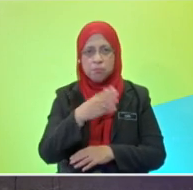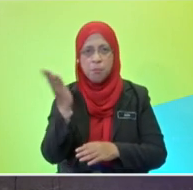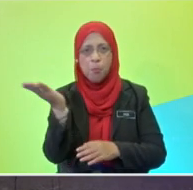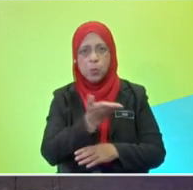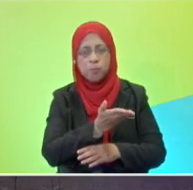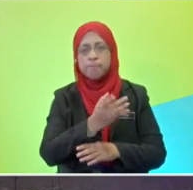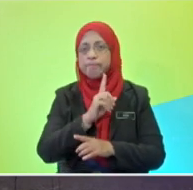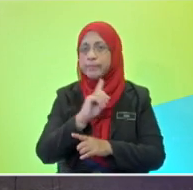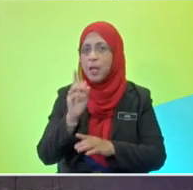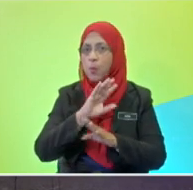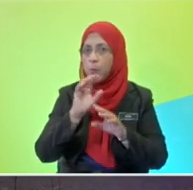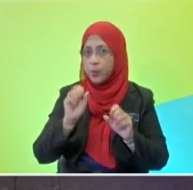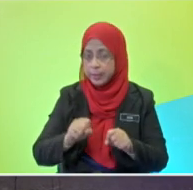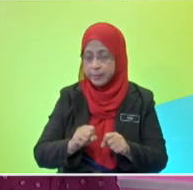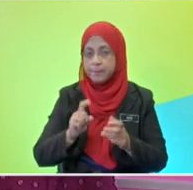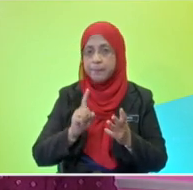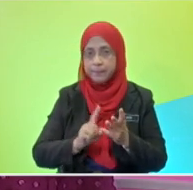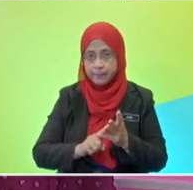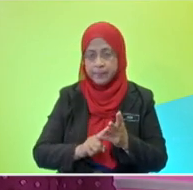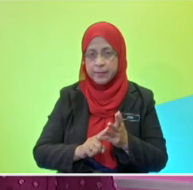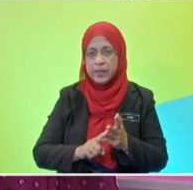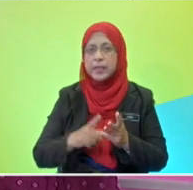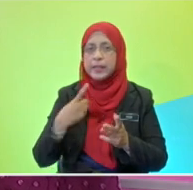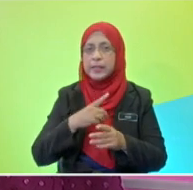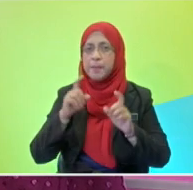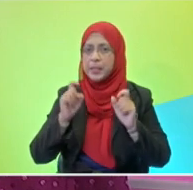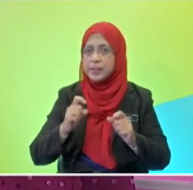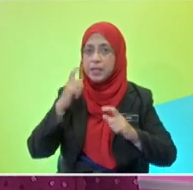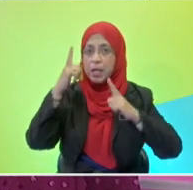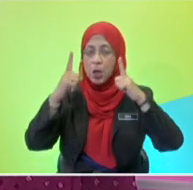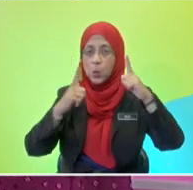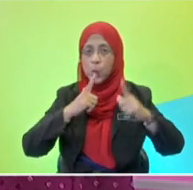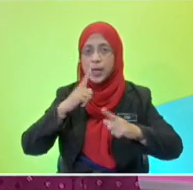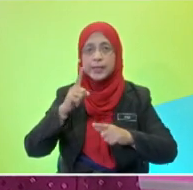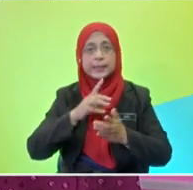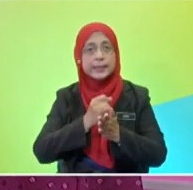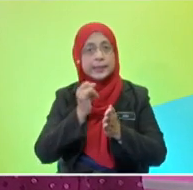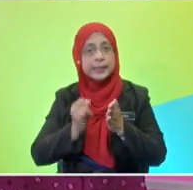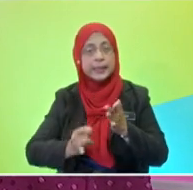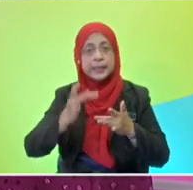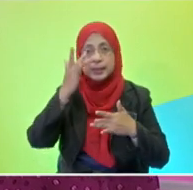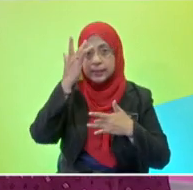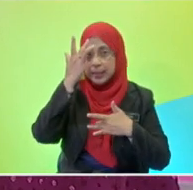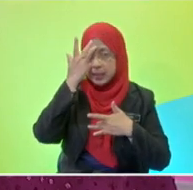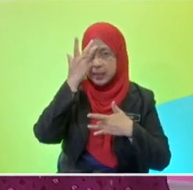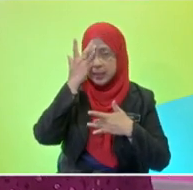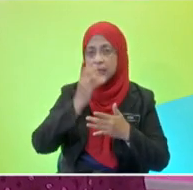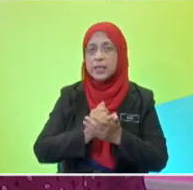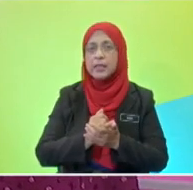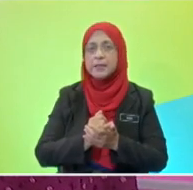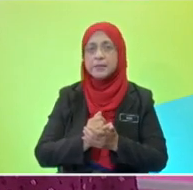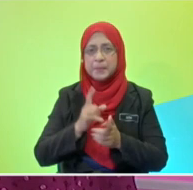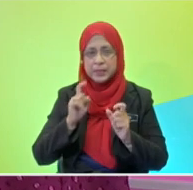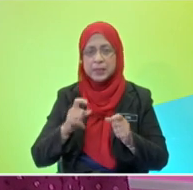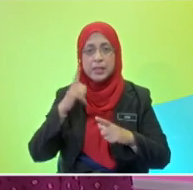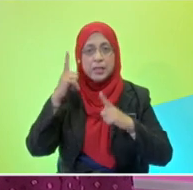kemudian menjadahi ketika sakit ah contohnya tadi Nisa Di awas ya Nisa menziara hisaid Dah